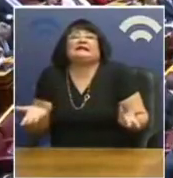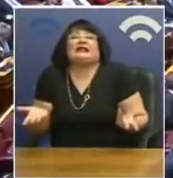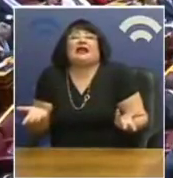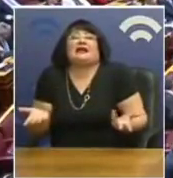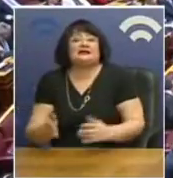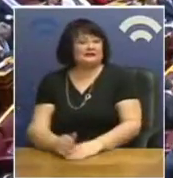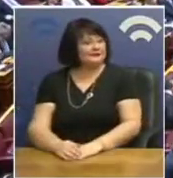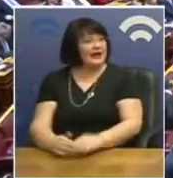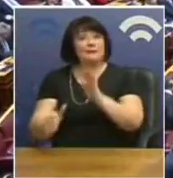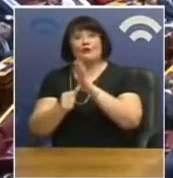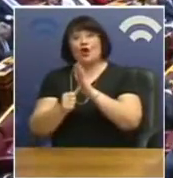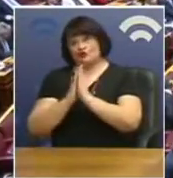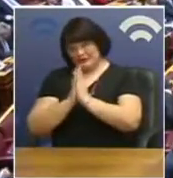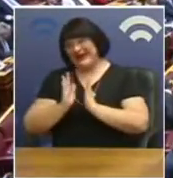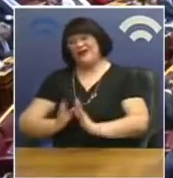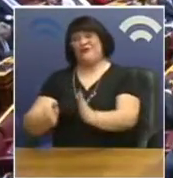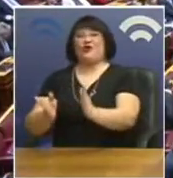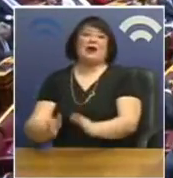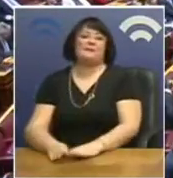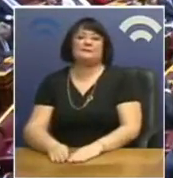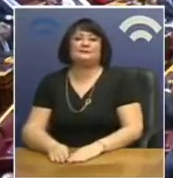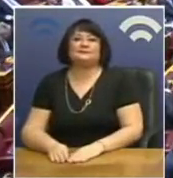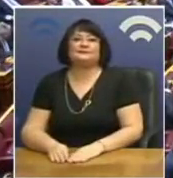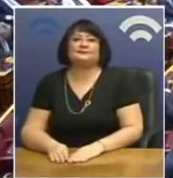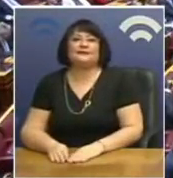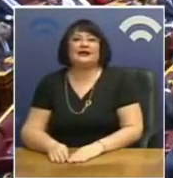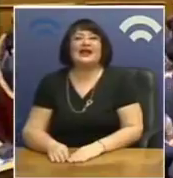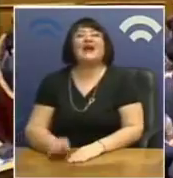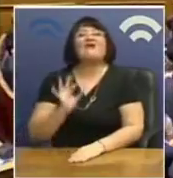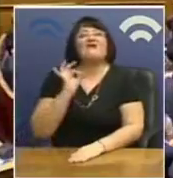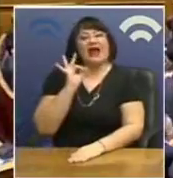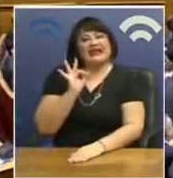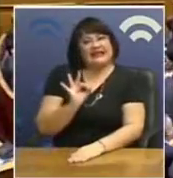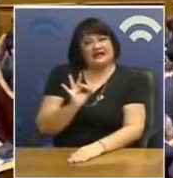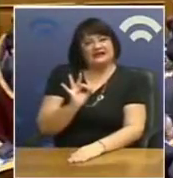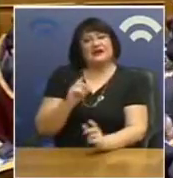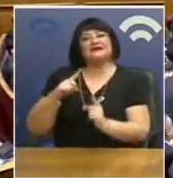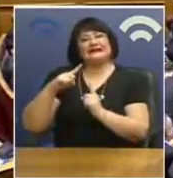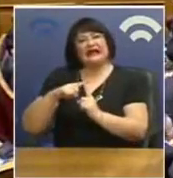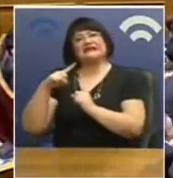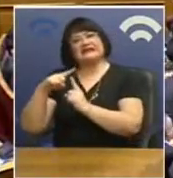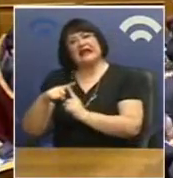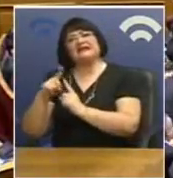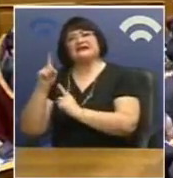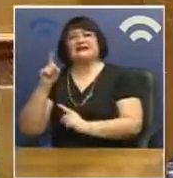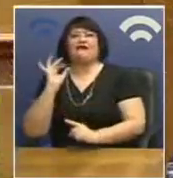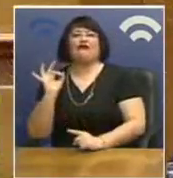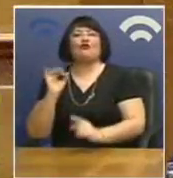Πάμε, προχωρούμε. Financial Action Task Force. Είναι ο διαδικτυακός της